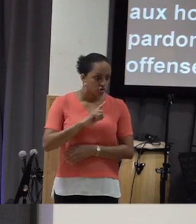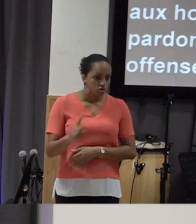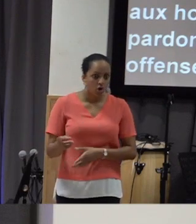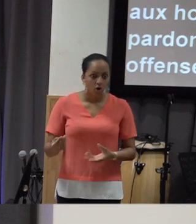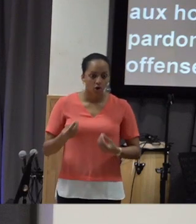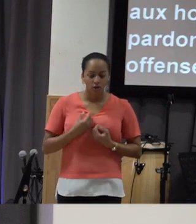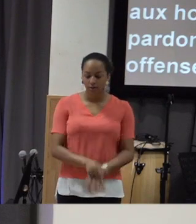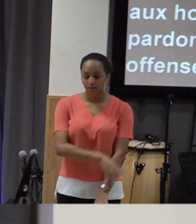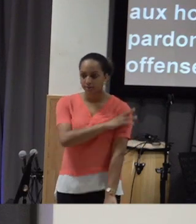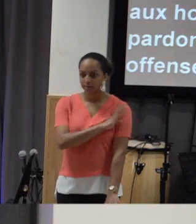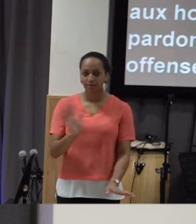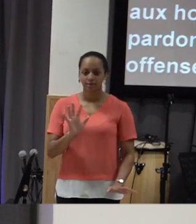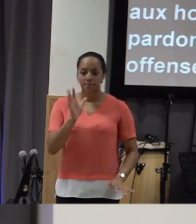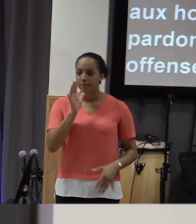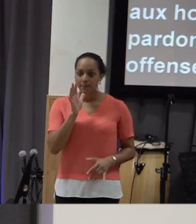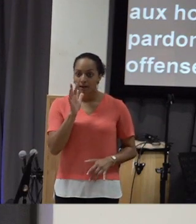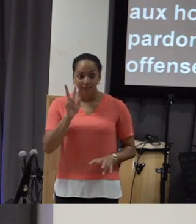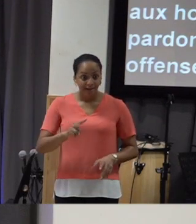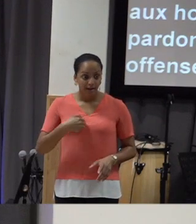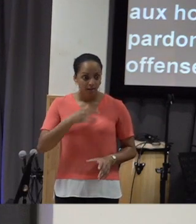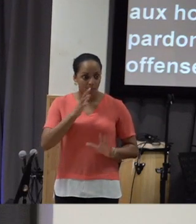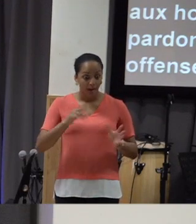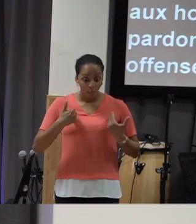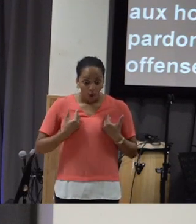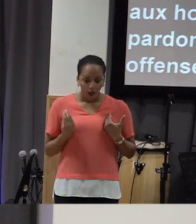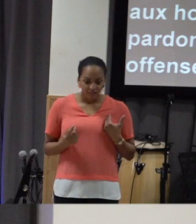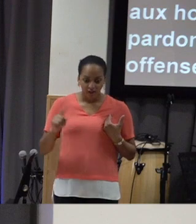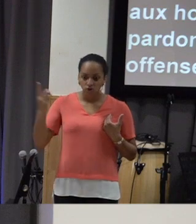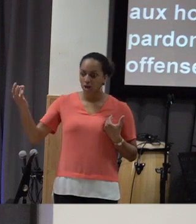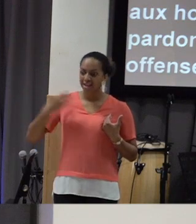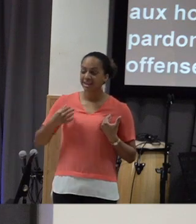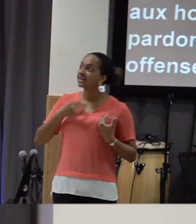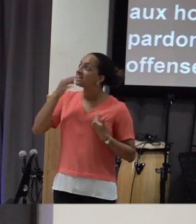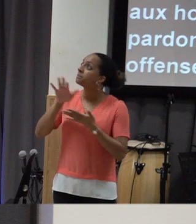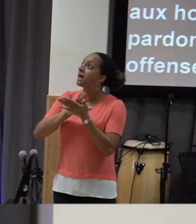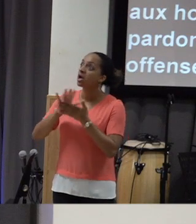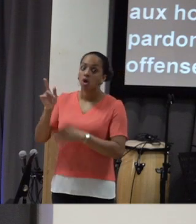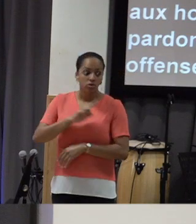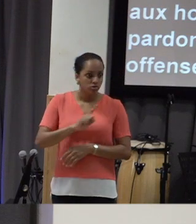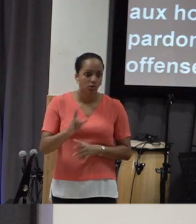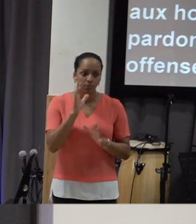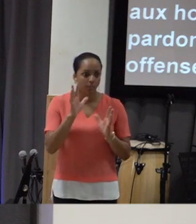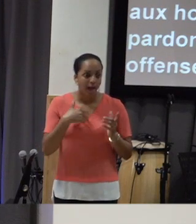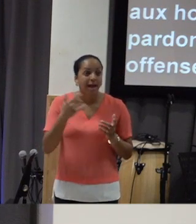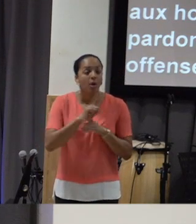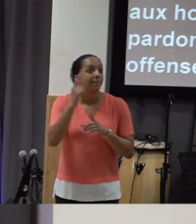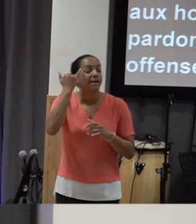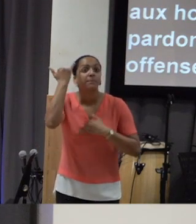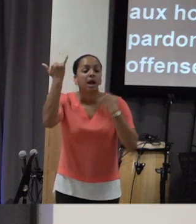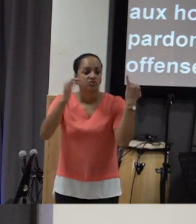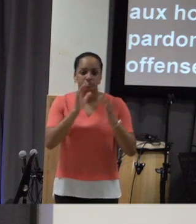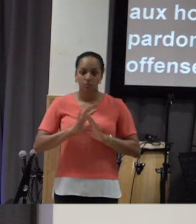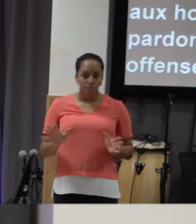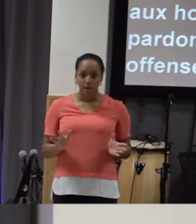froid dans le dos, frères et sœurs. C'est juste inconcevable en tant qu'enfant de Dieu. Pourtant, il y a ici un principe spirituel qui ne doit pas être